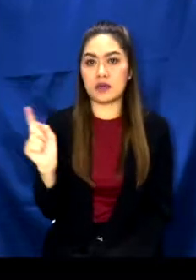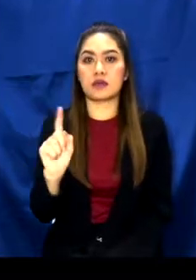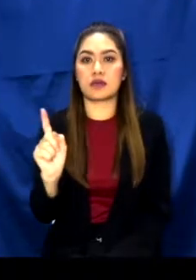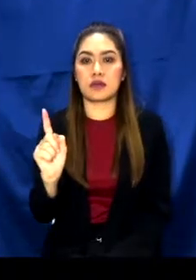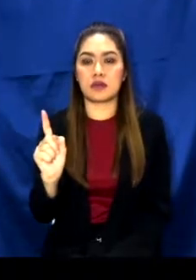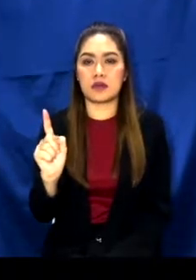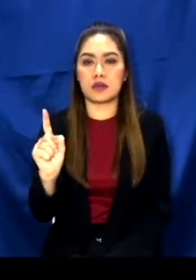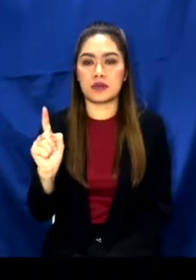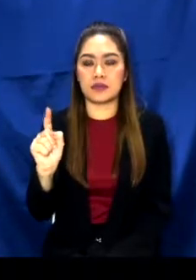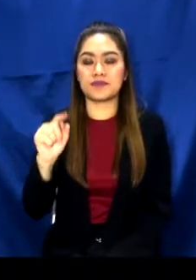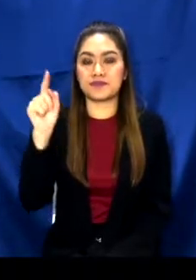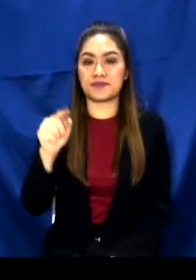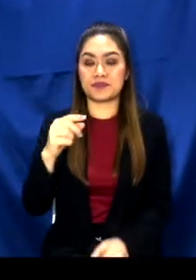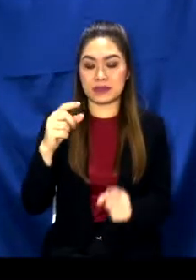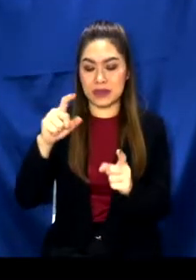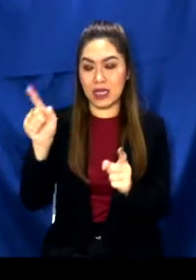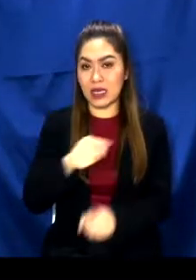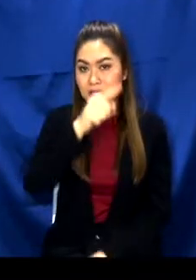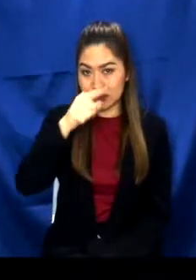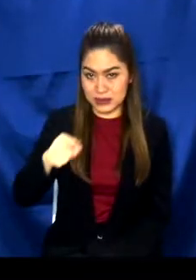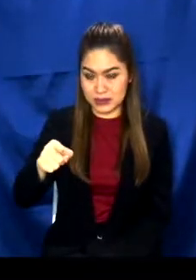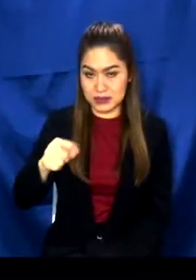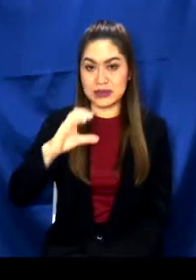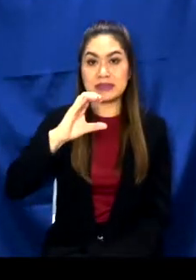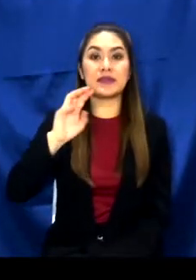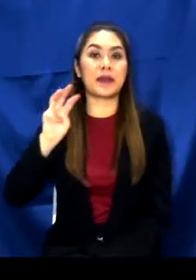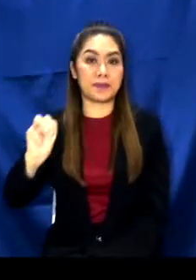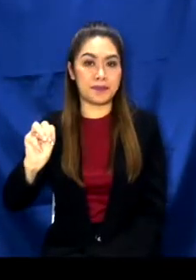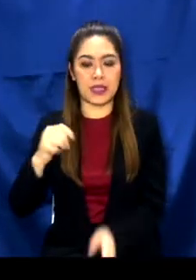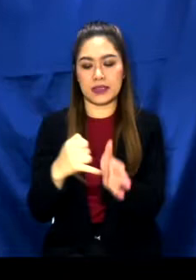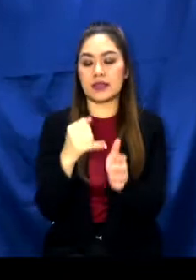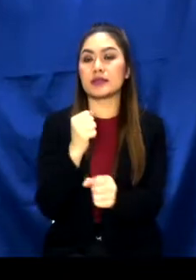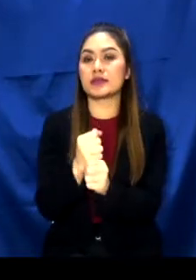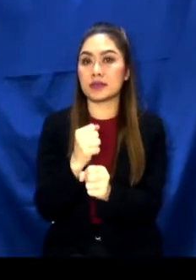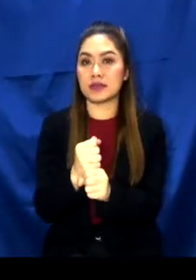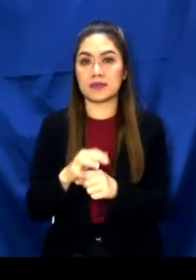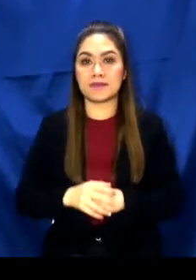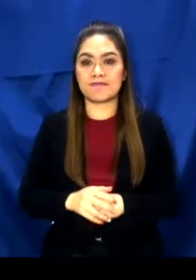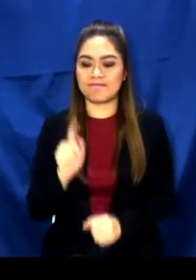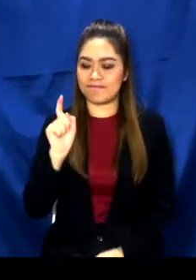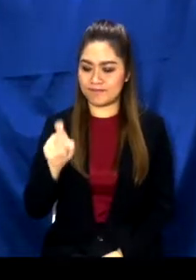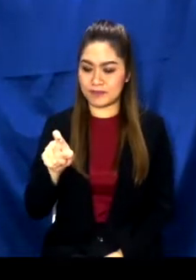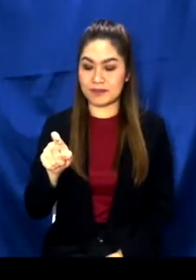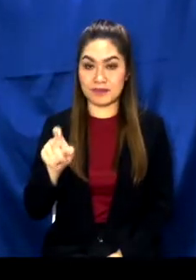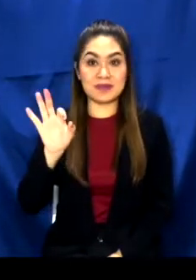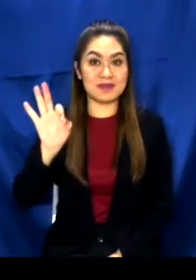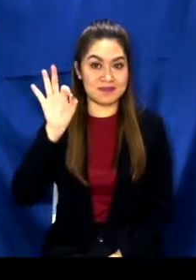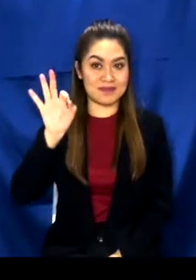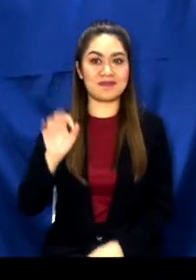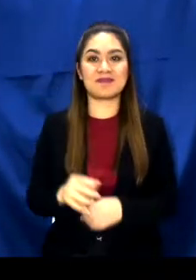จะใช้เป็นเซนติเมตรเพื่อว่ามันจะง่ายกับการวัดแล้วก็การทำงานนะคะเราก็ติ๊กไปเลย1ที